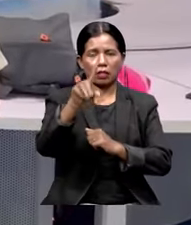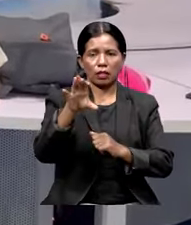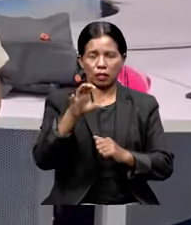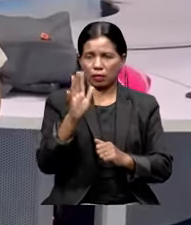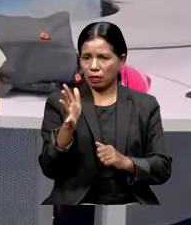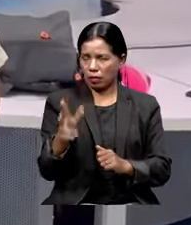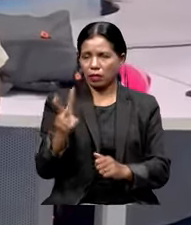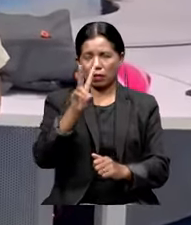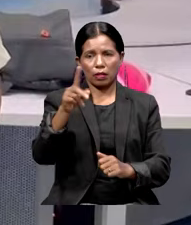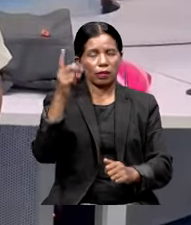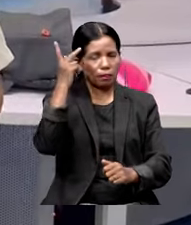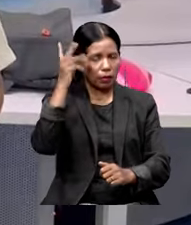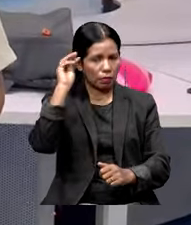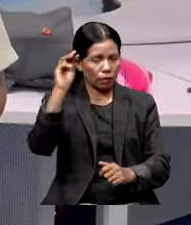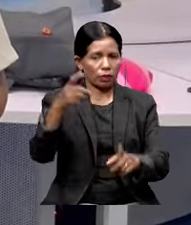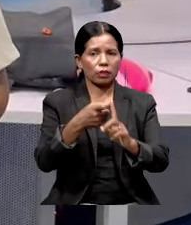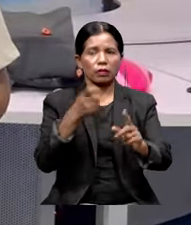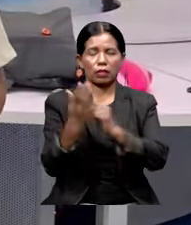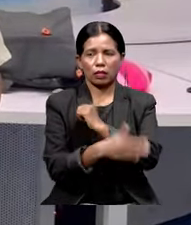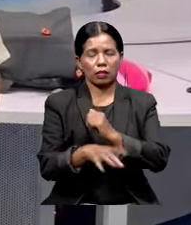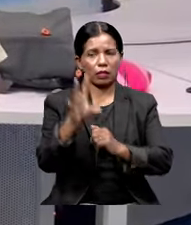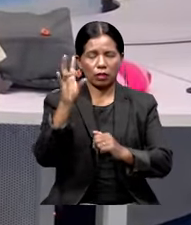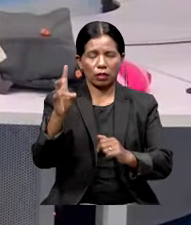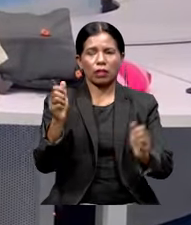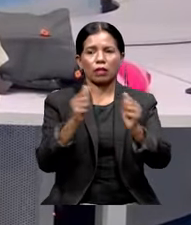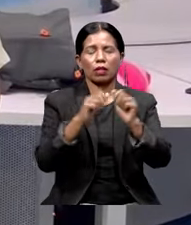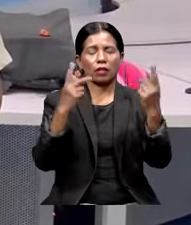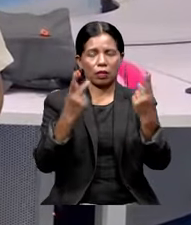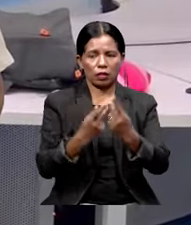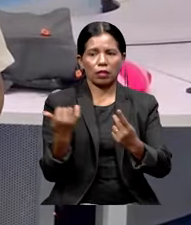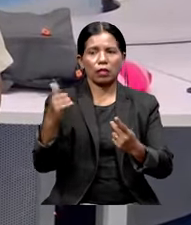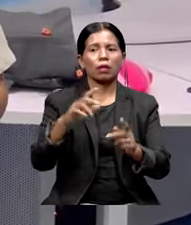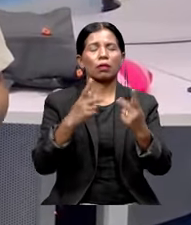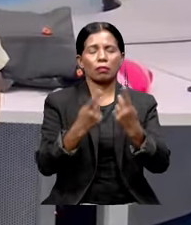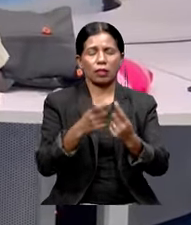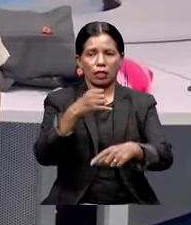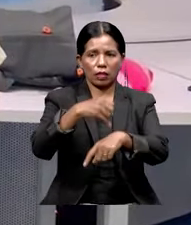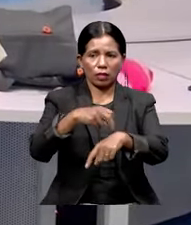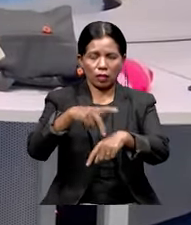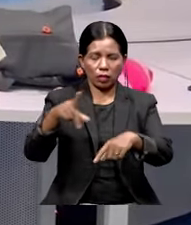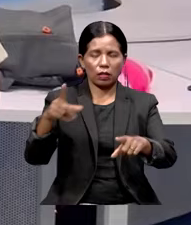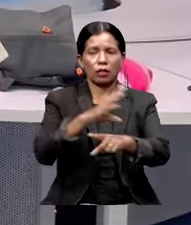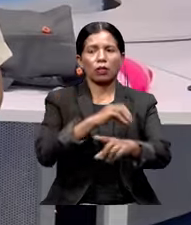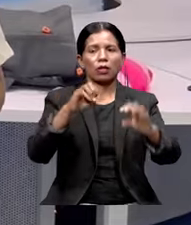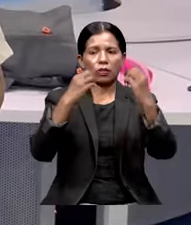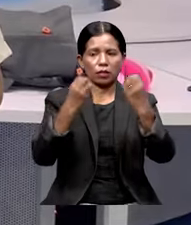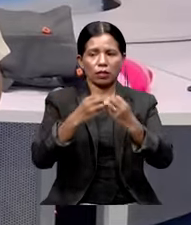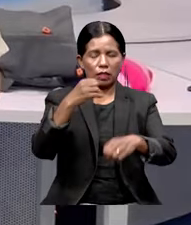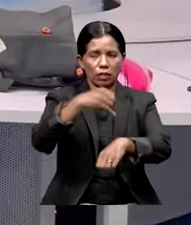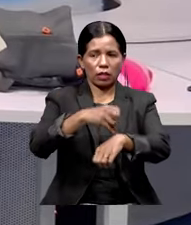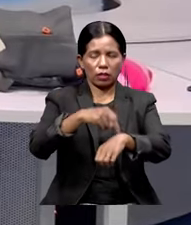rua, Primeiro Ministro Husina Saung Hitu, Kumpanya Lokal Sira no Kumpanya Internasional no Organisasaung Internasional